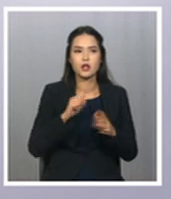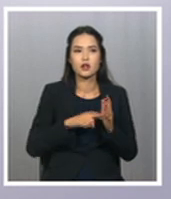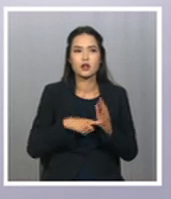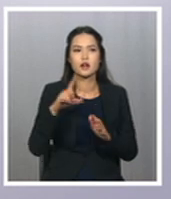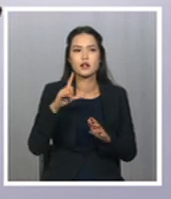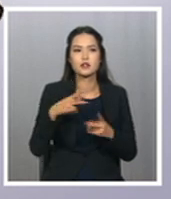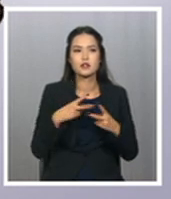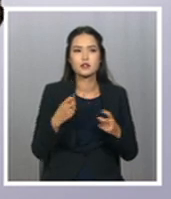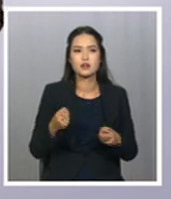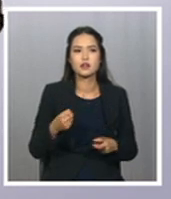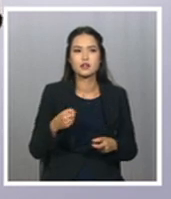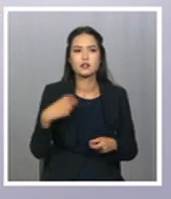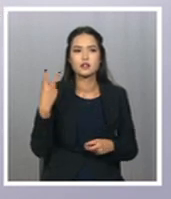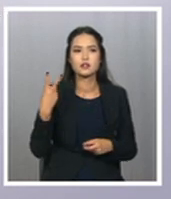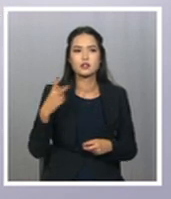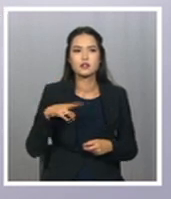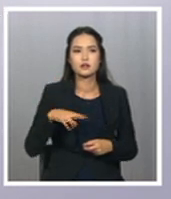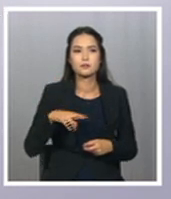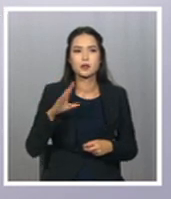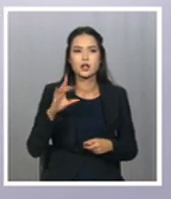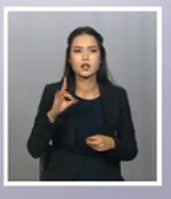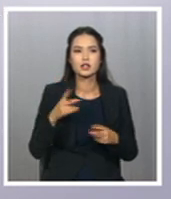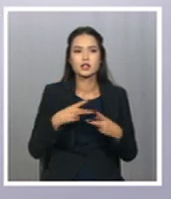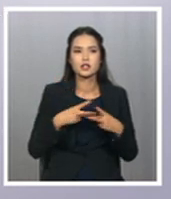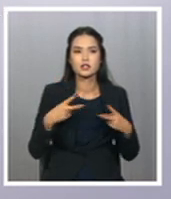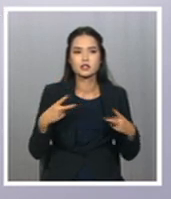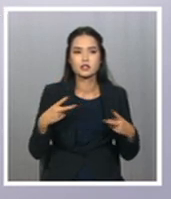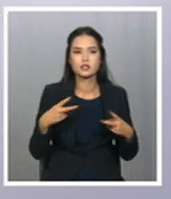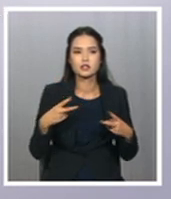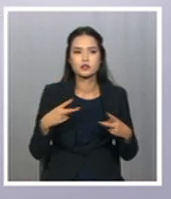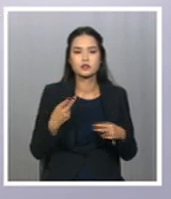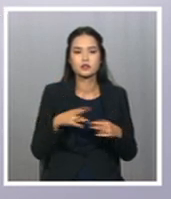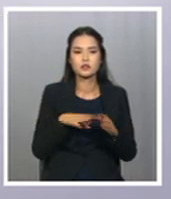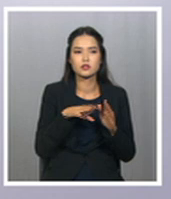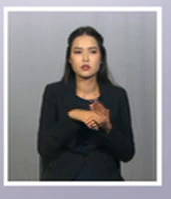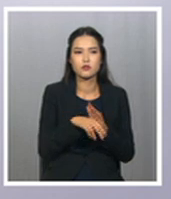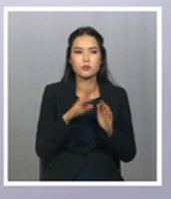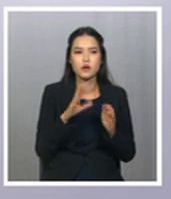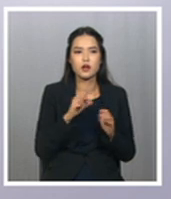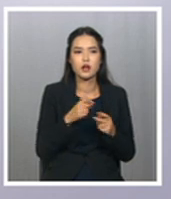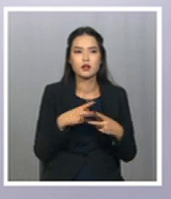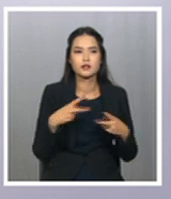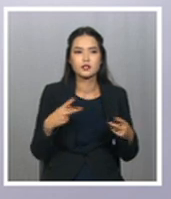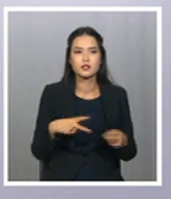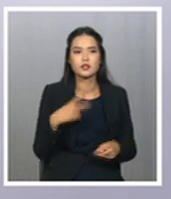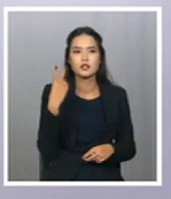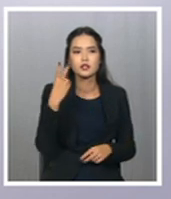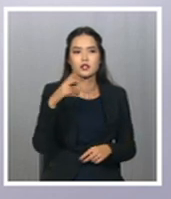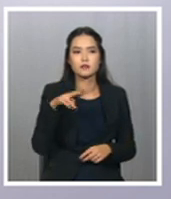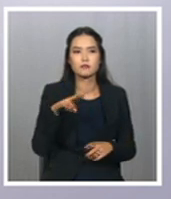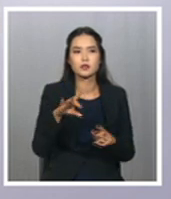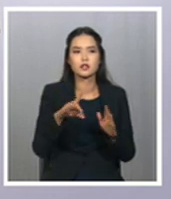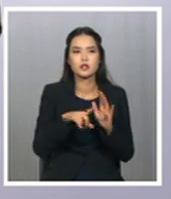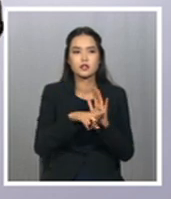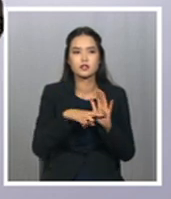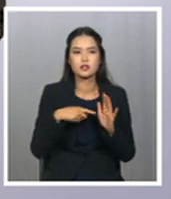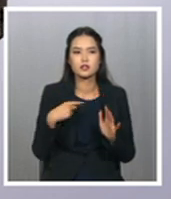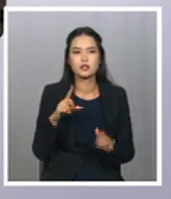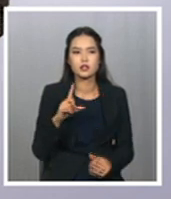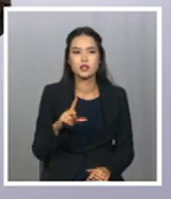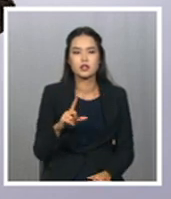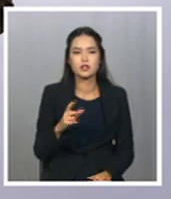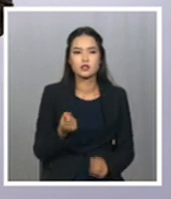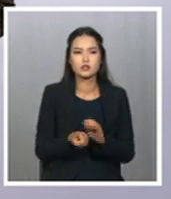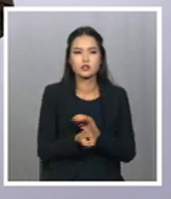көбейтілген L 2 пи-ге тең. Осы теңдіктен альфаны табатын болса, ол 2 пи-р